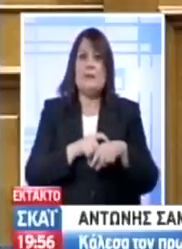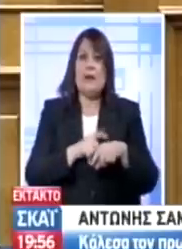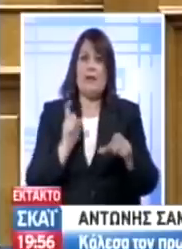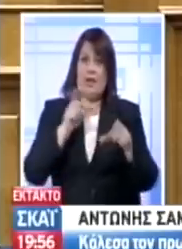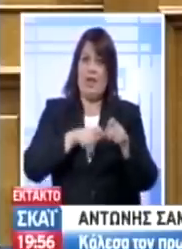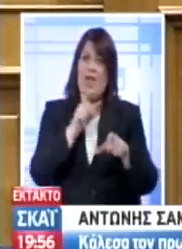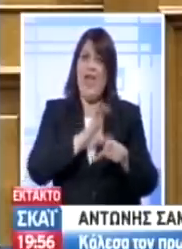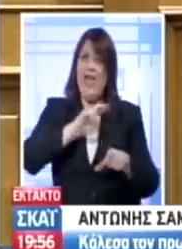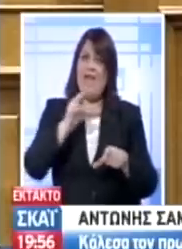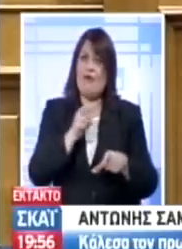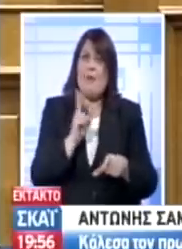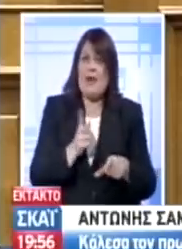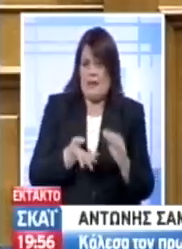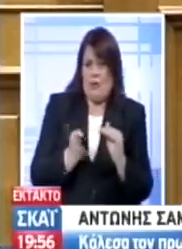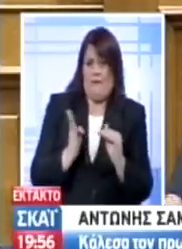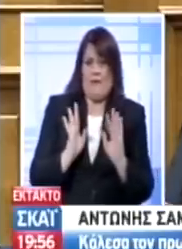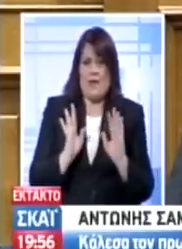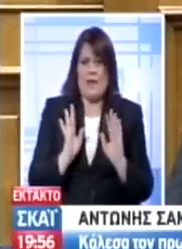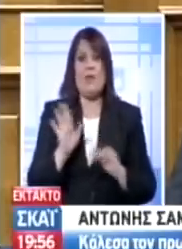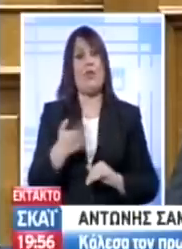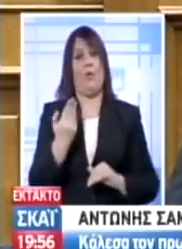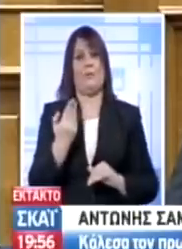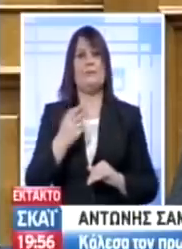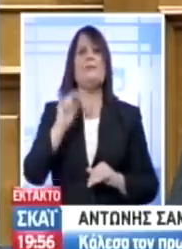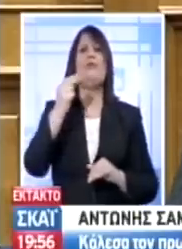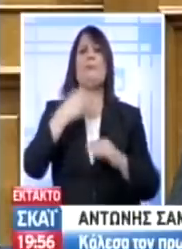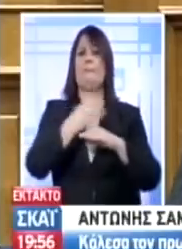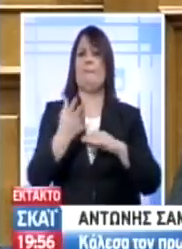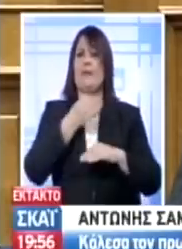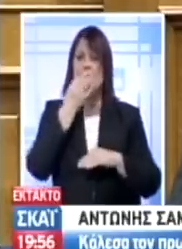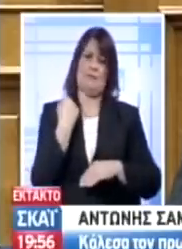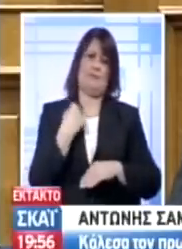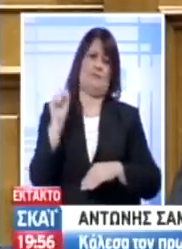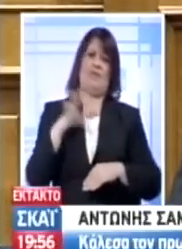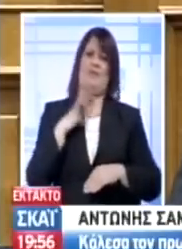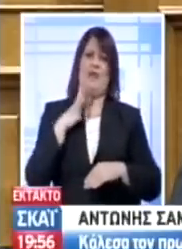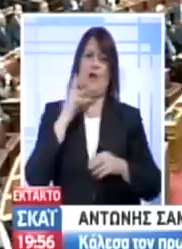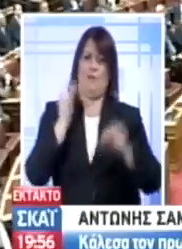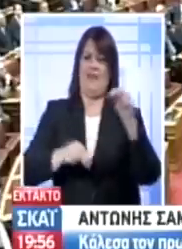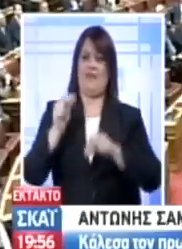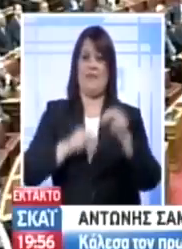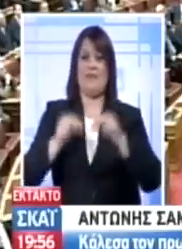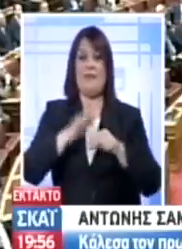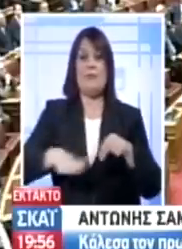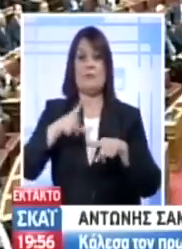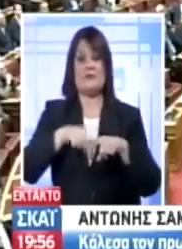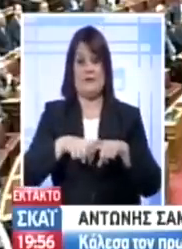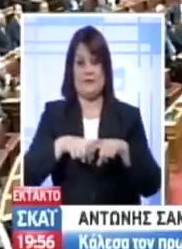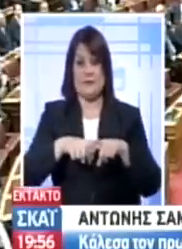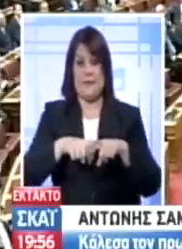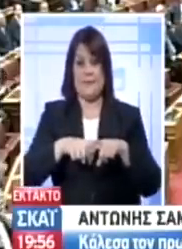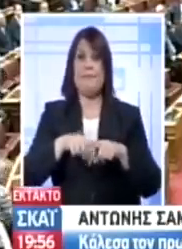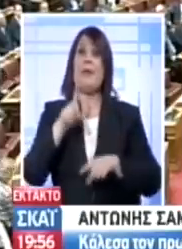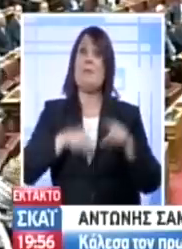ευρώ. Στο μεταξύ, ένας μετά τον άλλον, οι βουλευτές του ΠΑΣΟΚ δήλωναν ότι αρνούνται το δημοψήφισμα, μέχρι που διαχώρισαν τη θέση τους ακόμα και